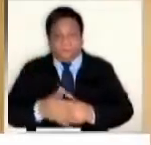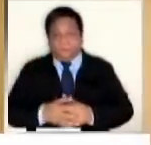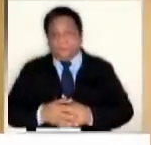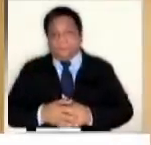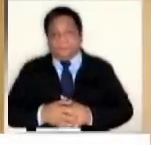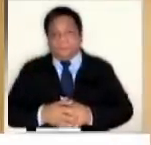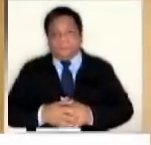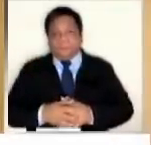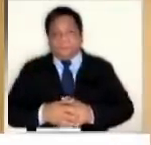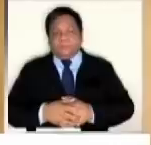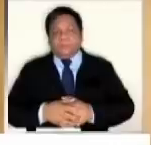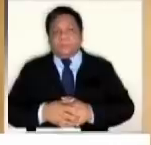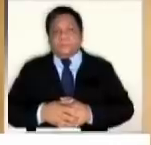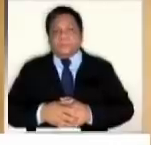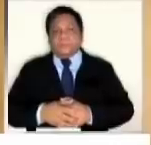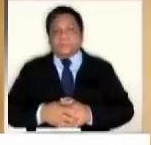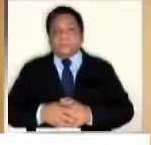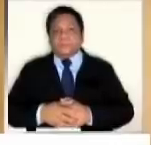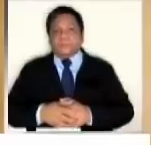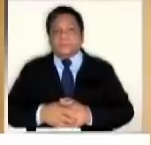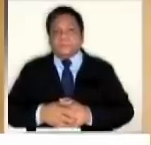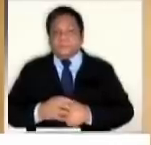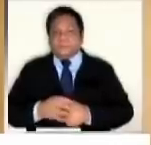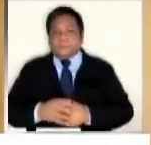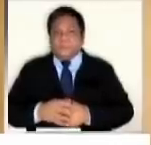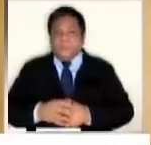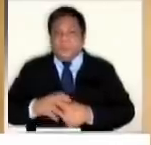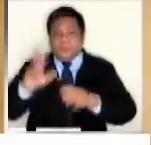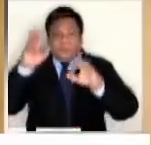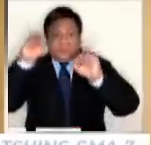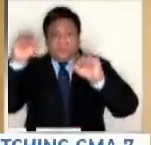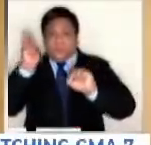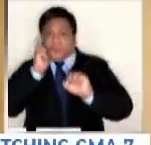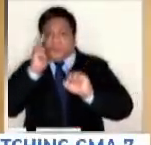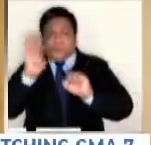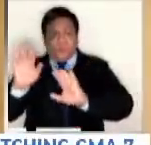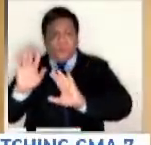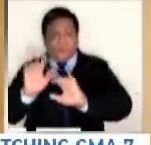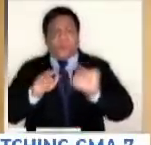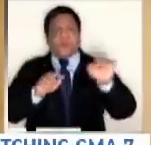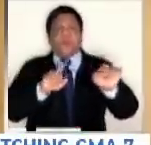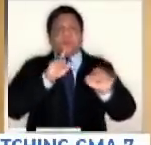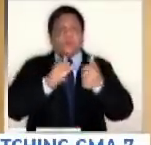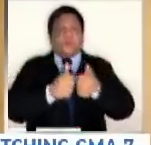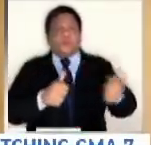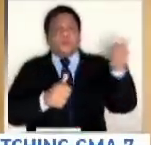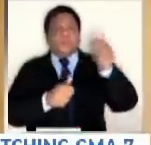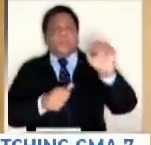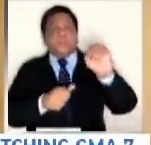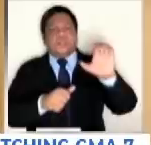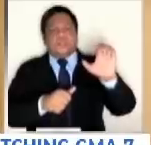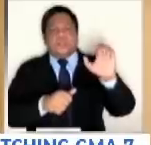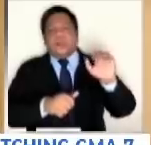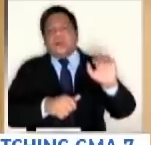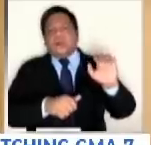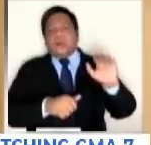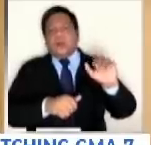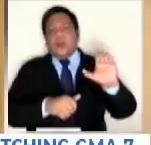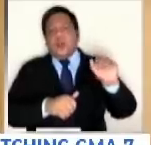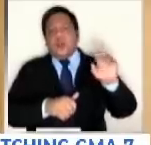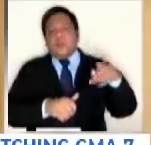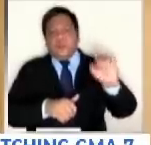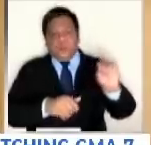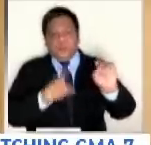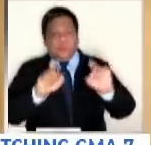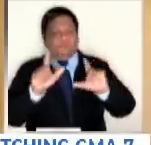Hindi si Pangulong Duterte kundi si dating Supreme Court Associate Justice Antonio Carpio ang dapat sisihin kung bakit nawala sa Pilipinas ang West Philippine